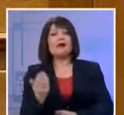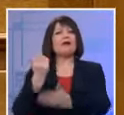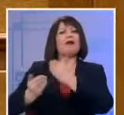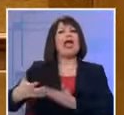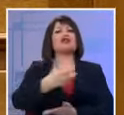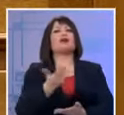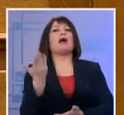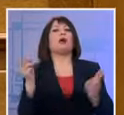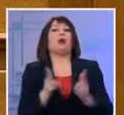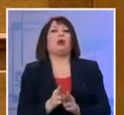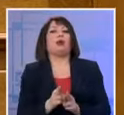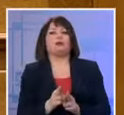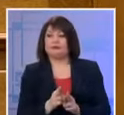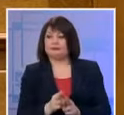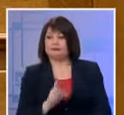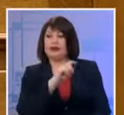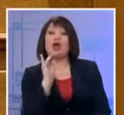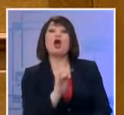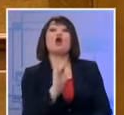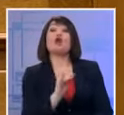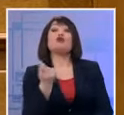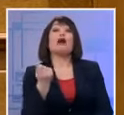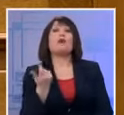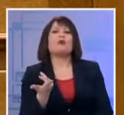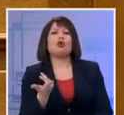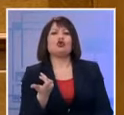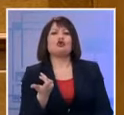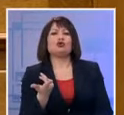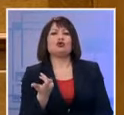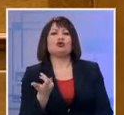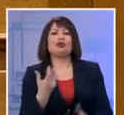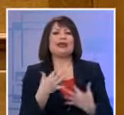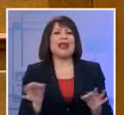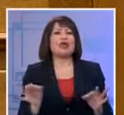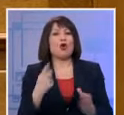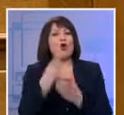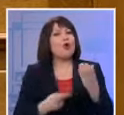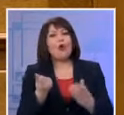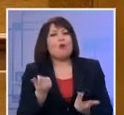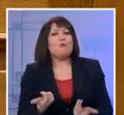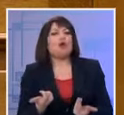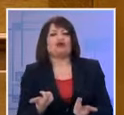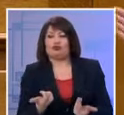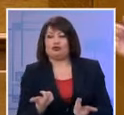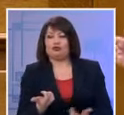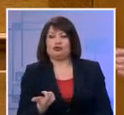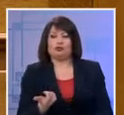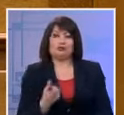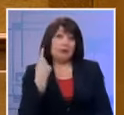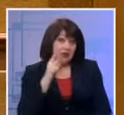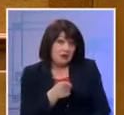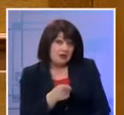έσοδα. Ρωτάω πόσο είναι το μεγαλύτερο δημοσιονομικό κενό που έχετε τώρα να αντιμετωπίσετε. Πόσο δεν το